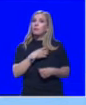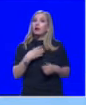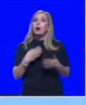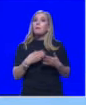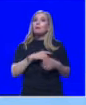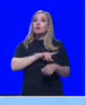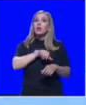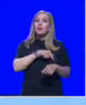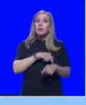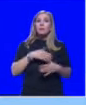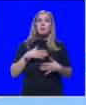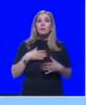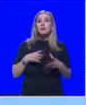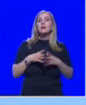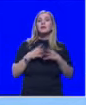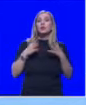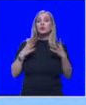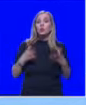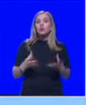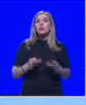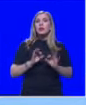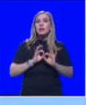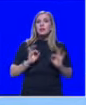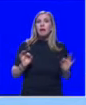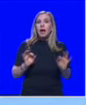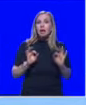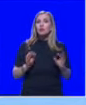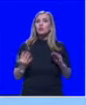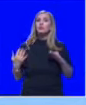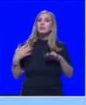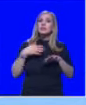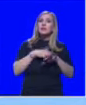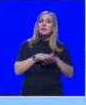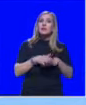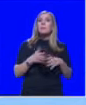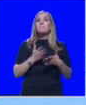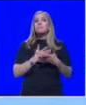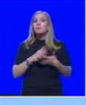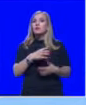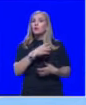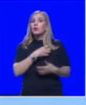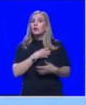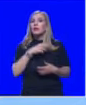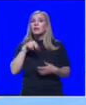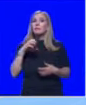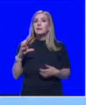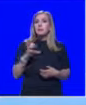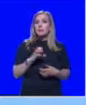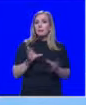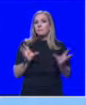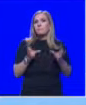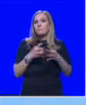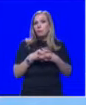време имаме доста ясно сливане между ГЕРБ и ДПС. И те винаги